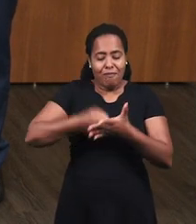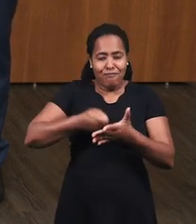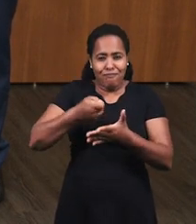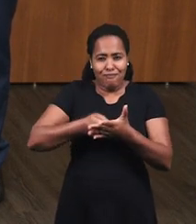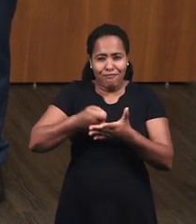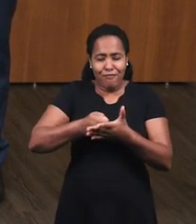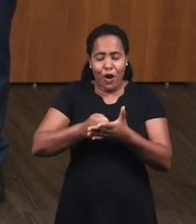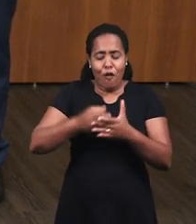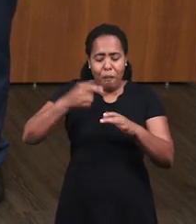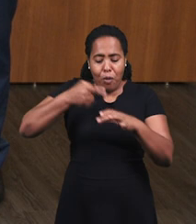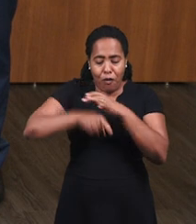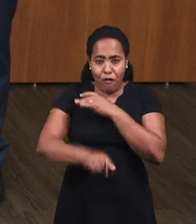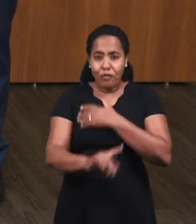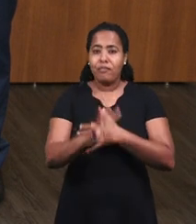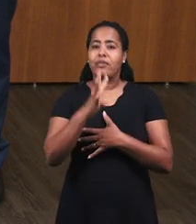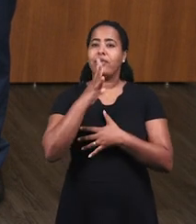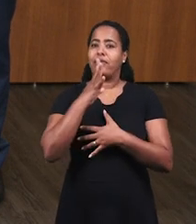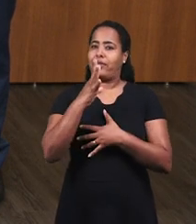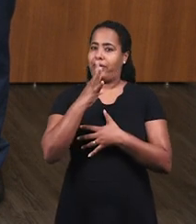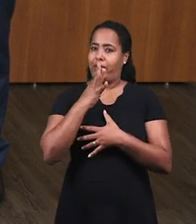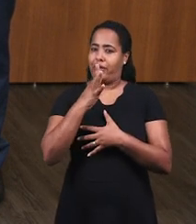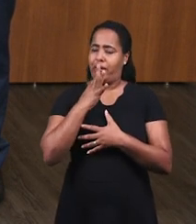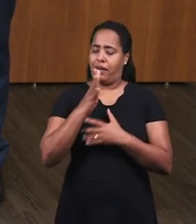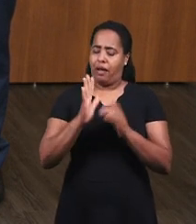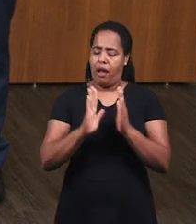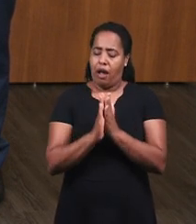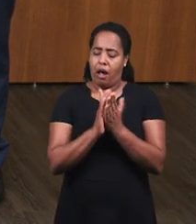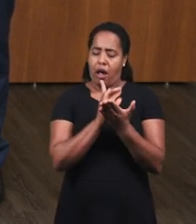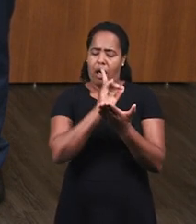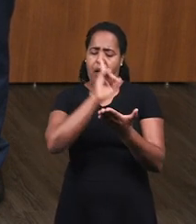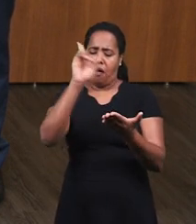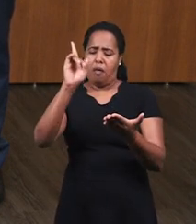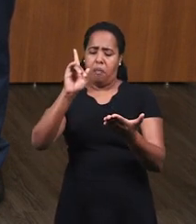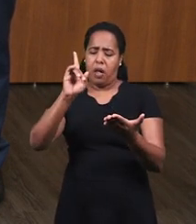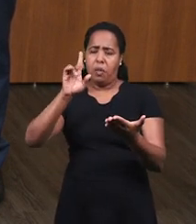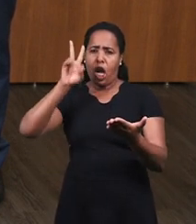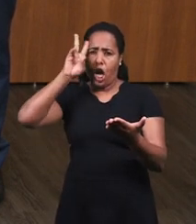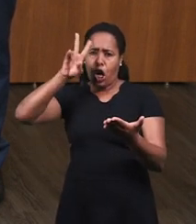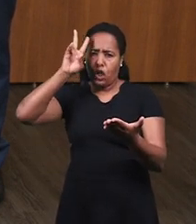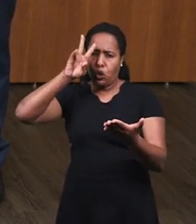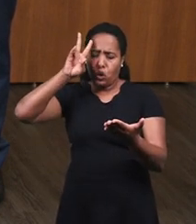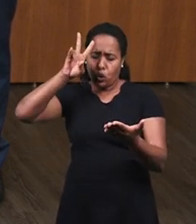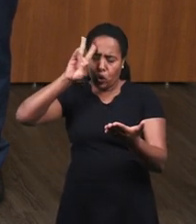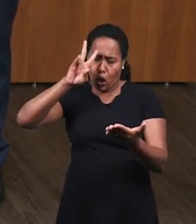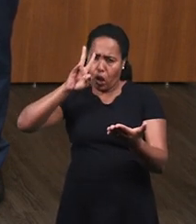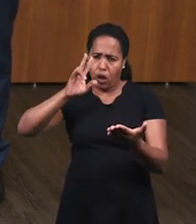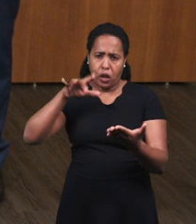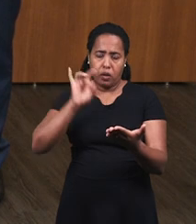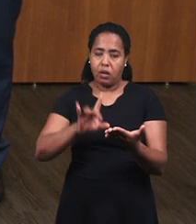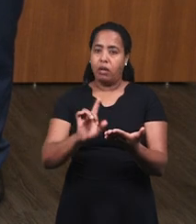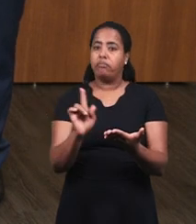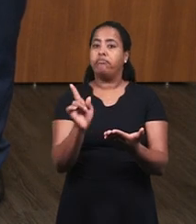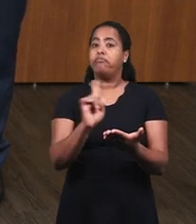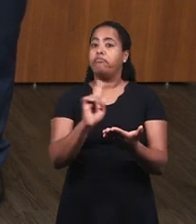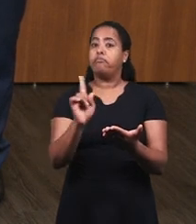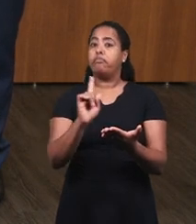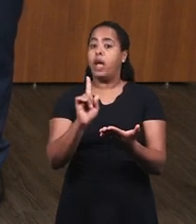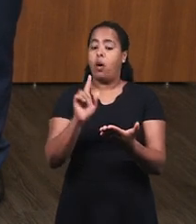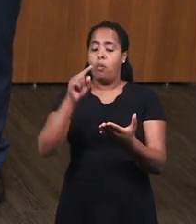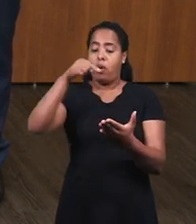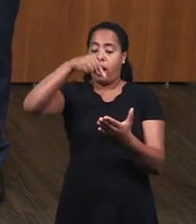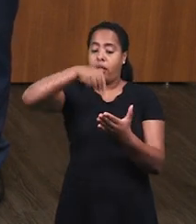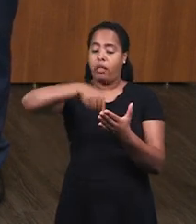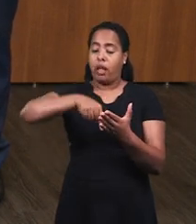exploiter ce sujet. La Bible, bien aimé, ce n'est pas un livre seulement historique, parce qu'en